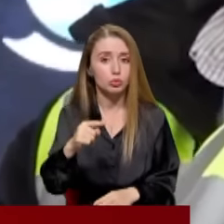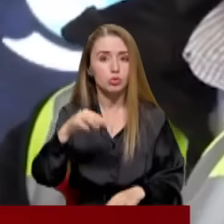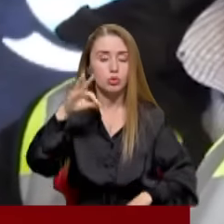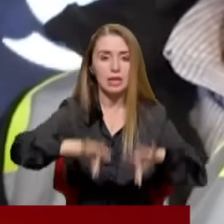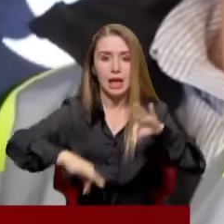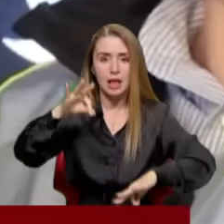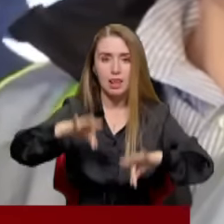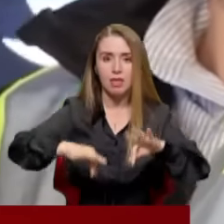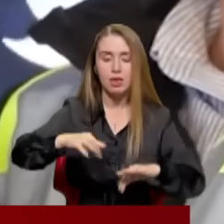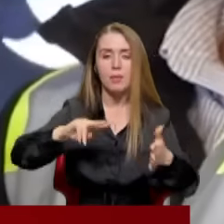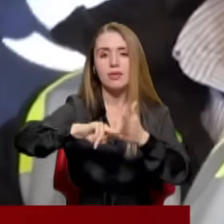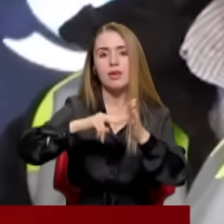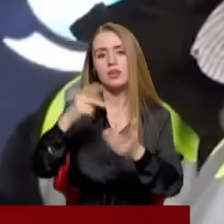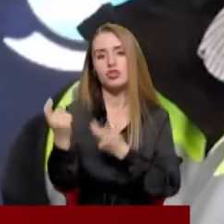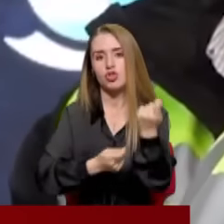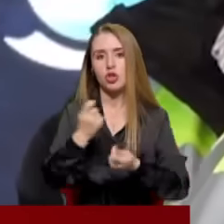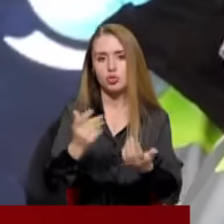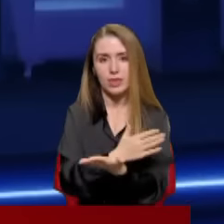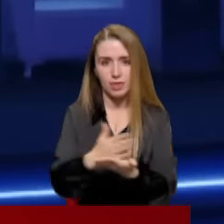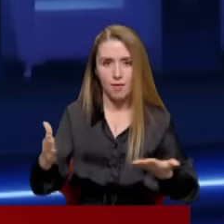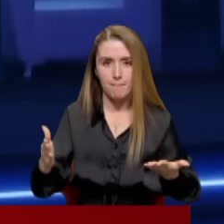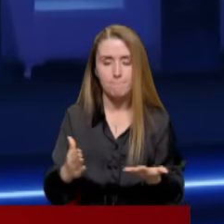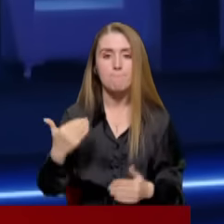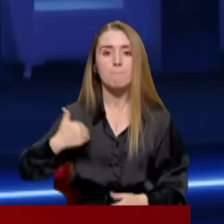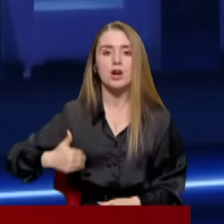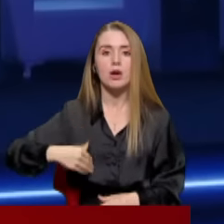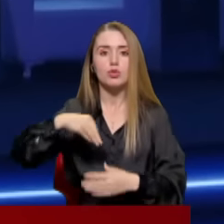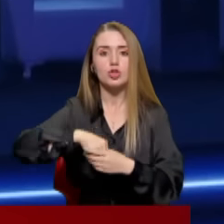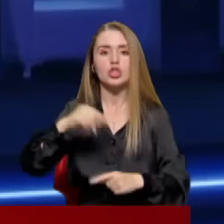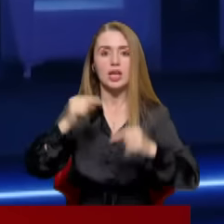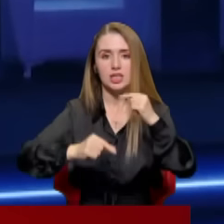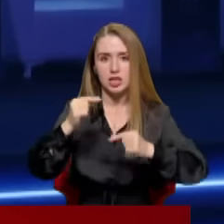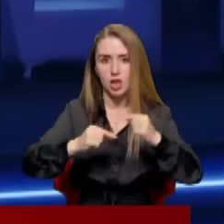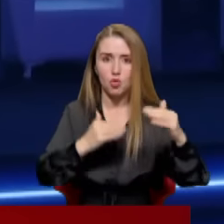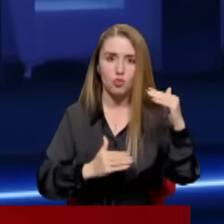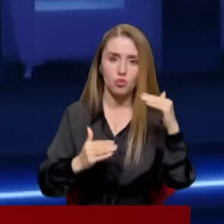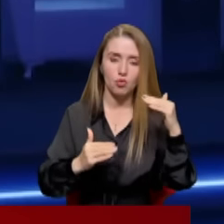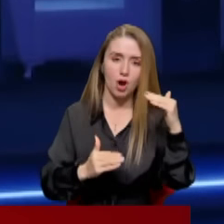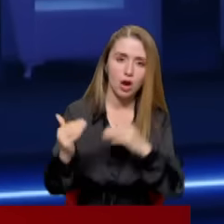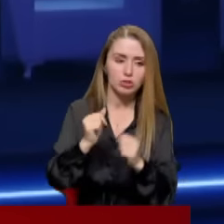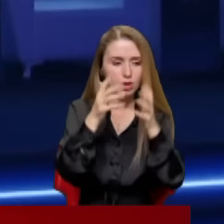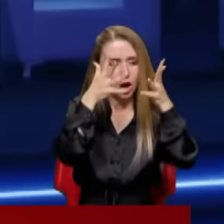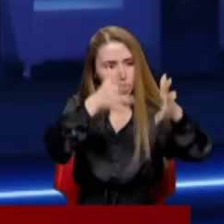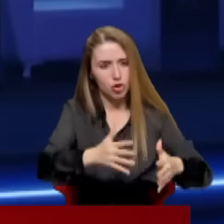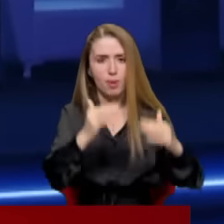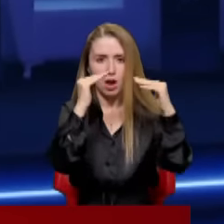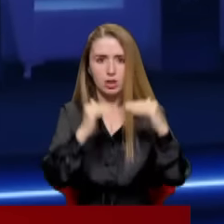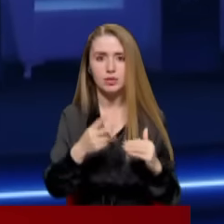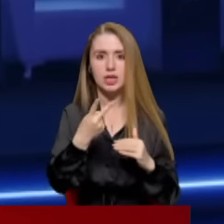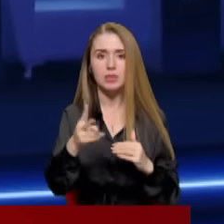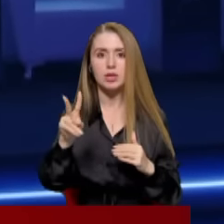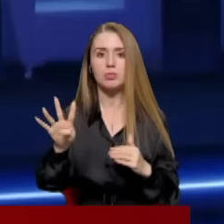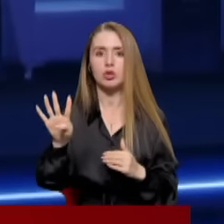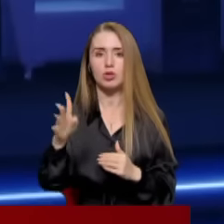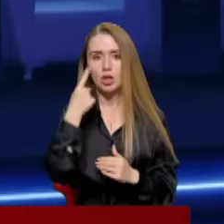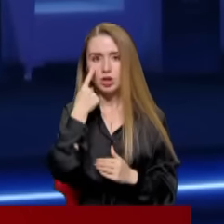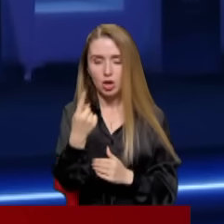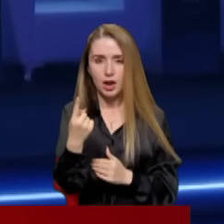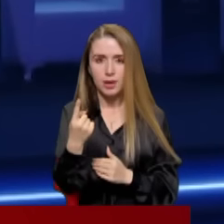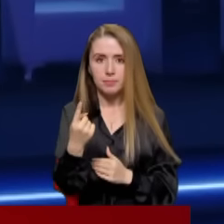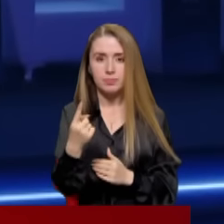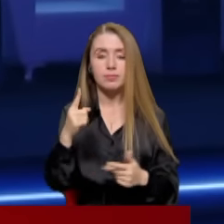değerlendirme, teknik çalışma süreci devam ediyor. Kamuda tasarruf artışı ve harcama kontrolü 2024'ün tabii